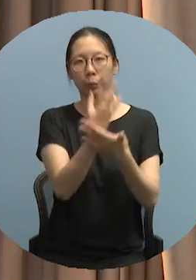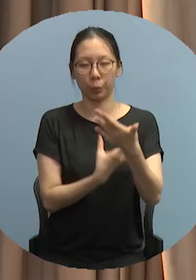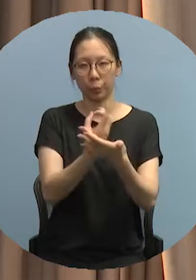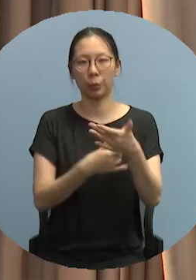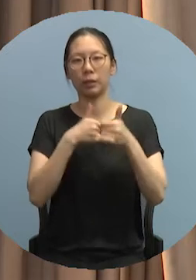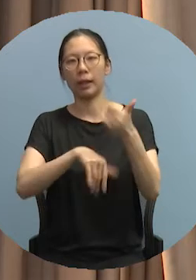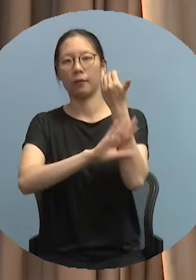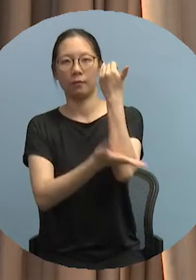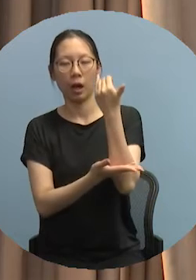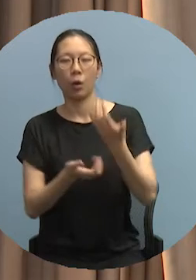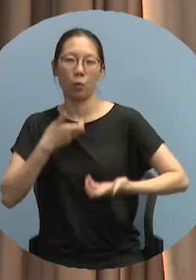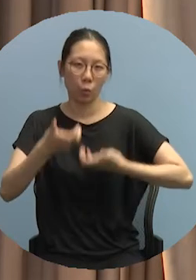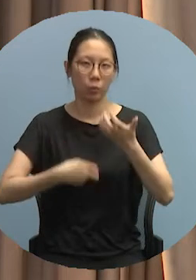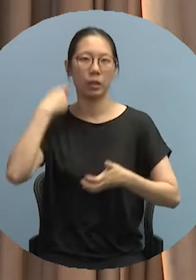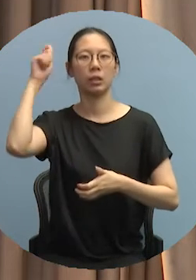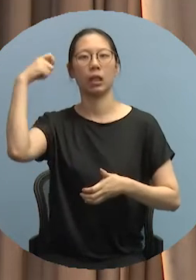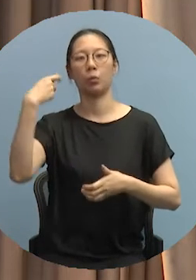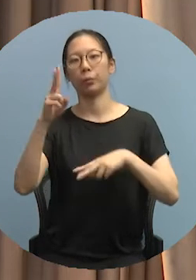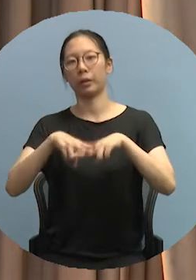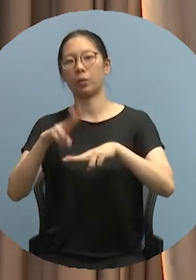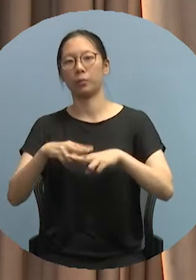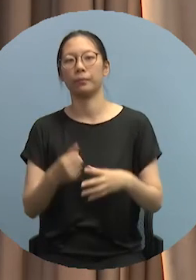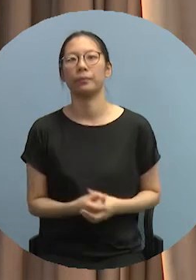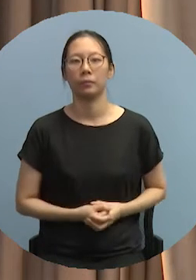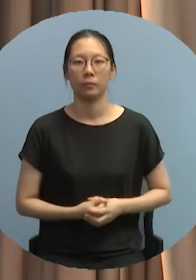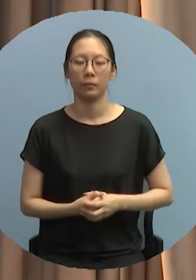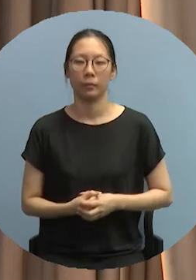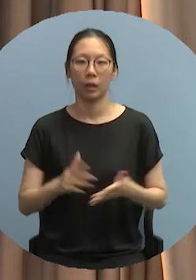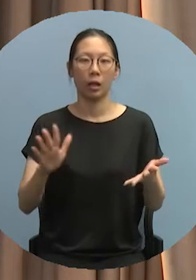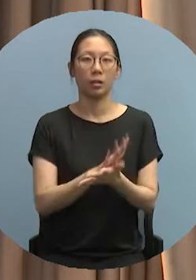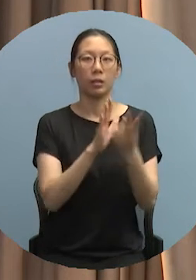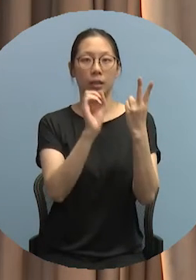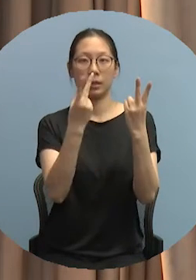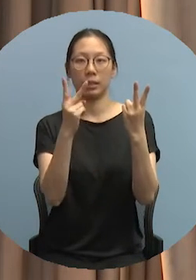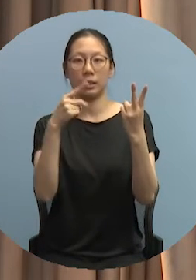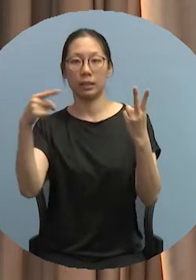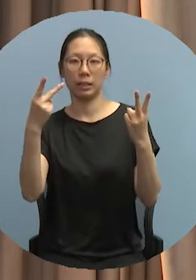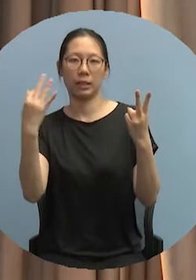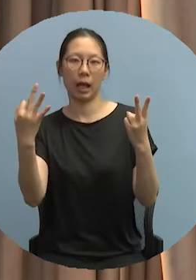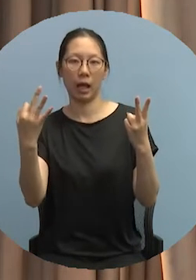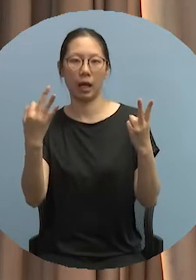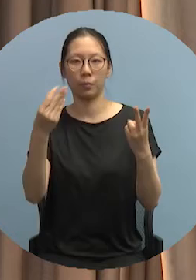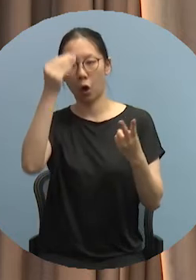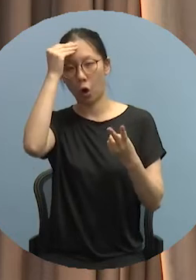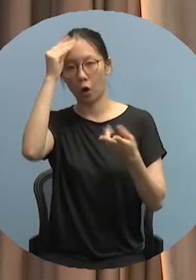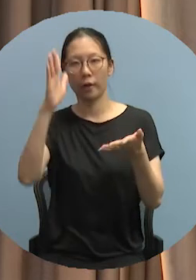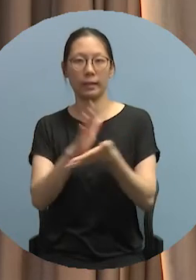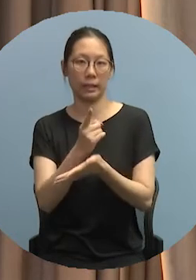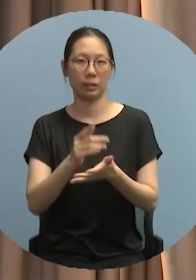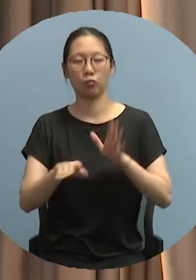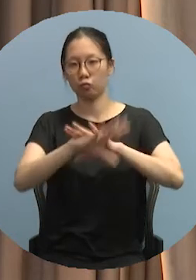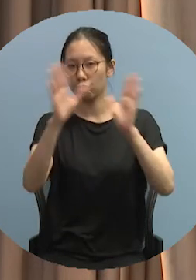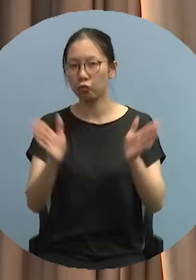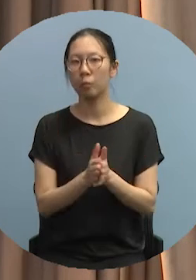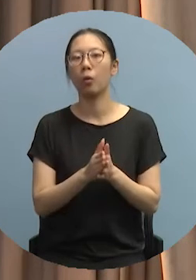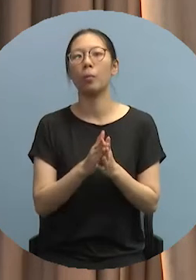守規守法，貢獻社會和國家。由2022-23 學年開始，